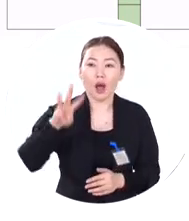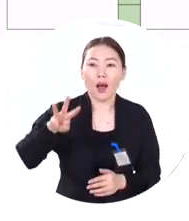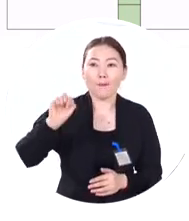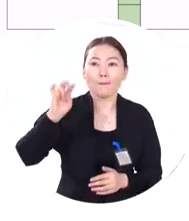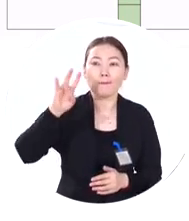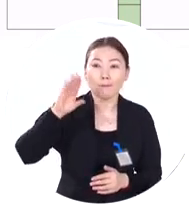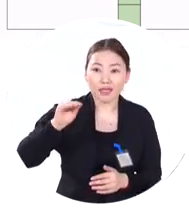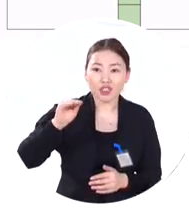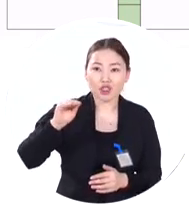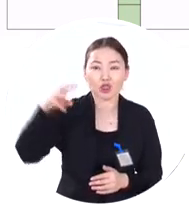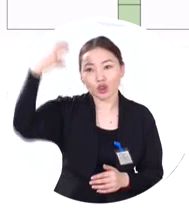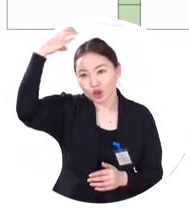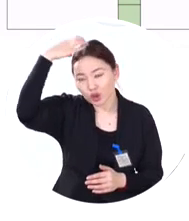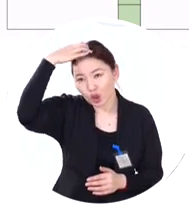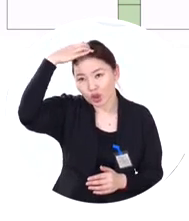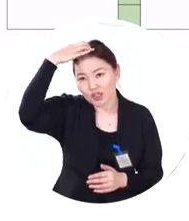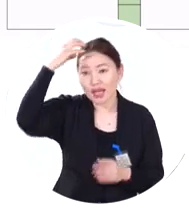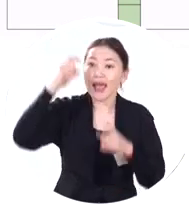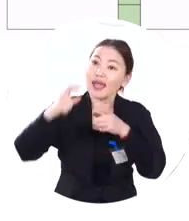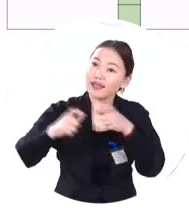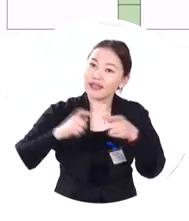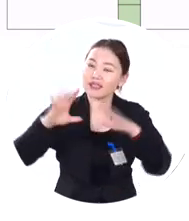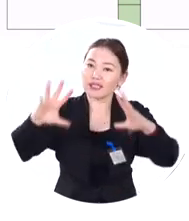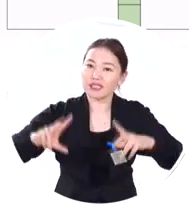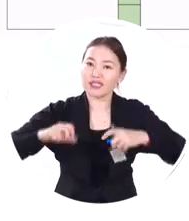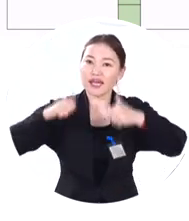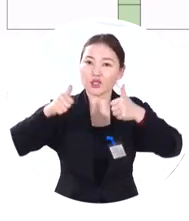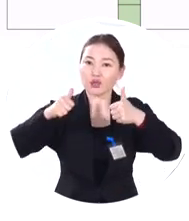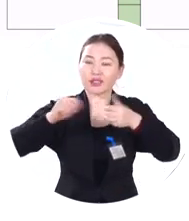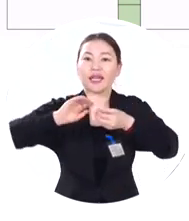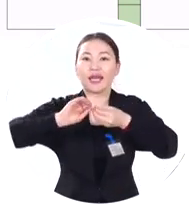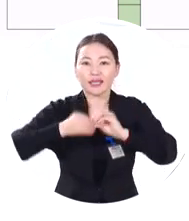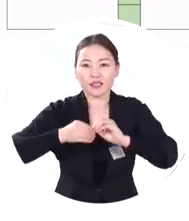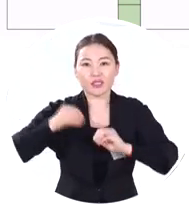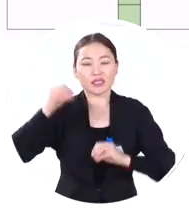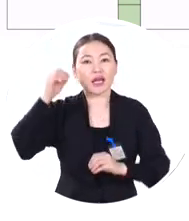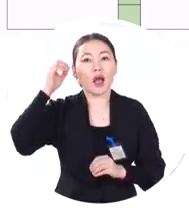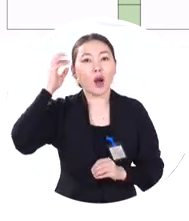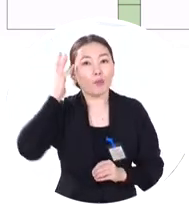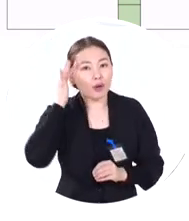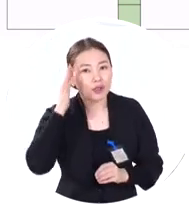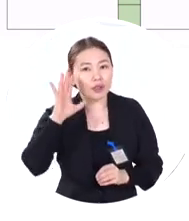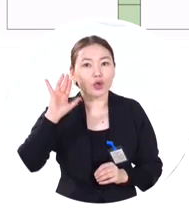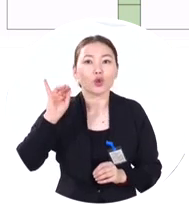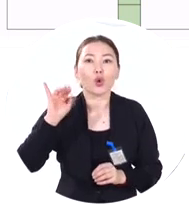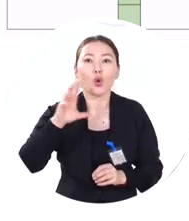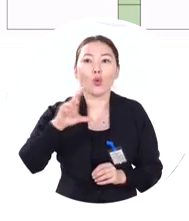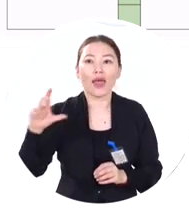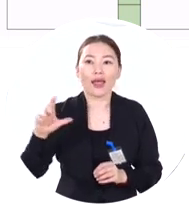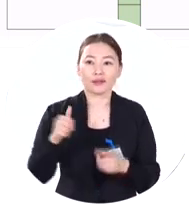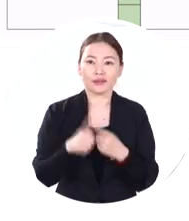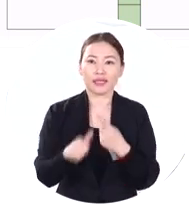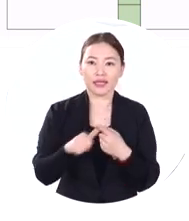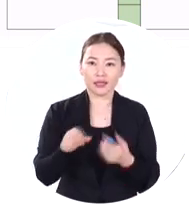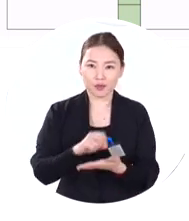зорилгоор хэрэгжүүлсэн бодлогын нэр юу вэ? Манжин төрөөс эдийн засгийг сайжруулах зорилгоор 1901